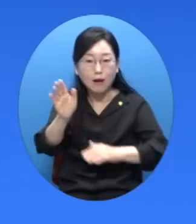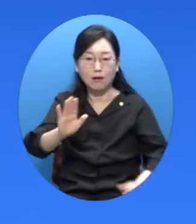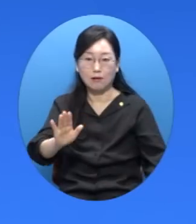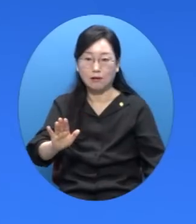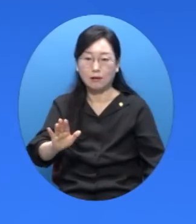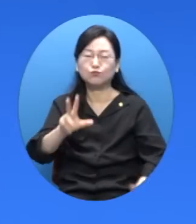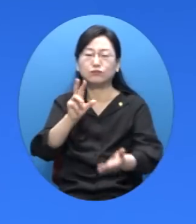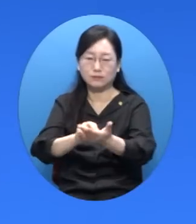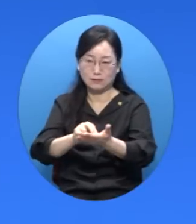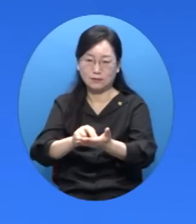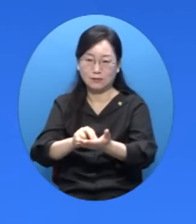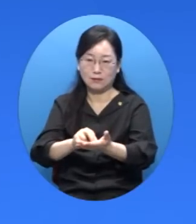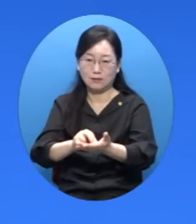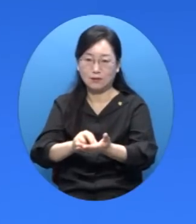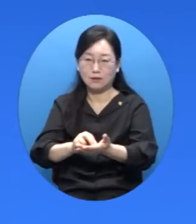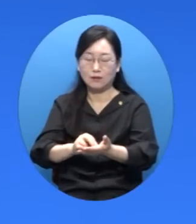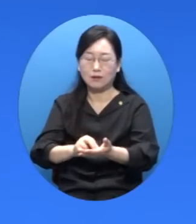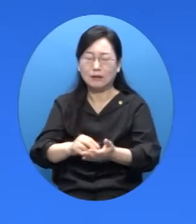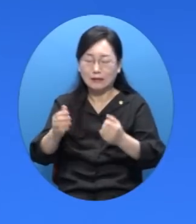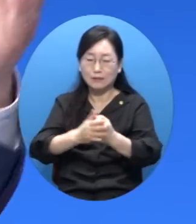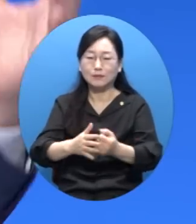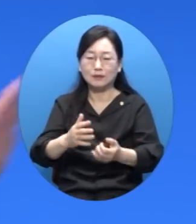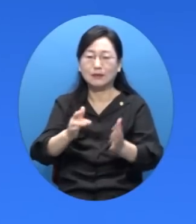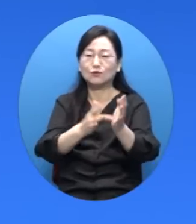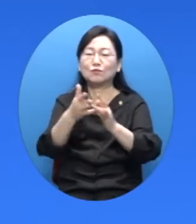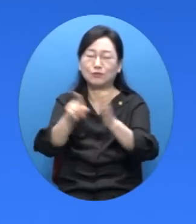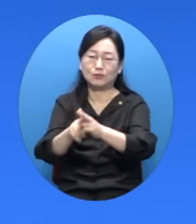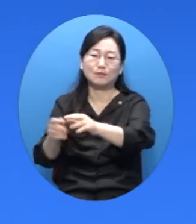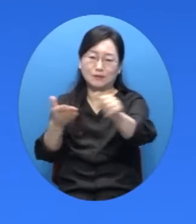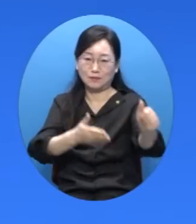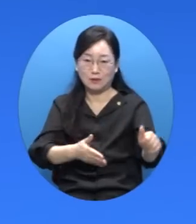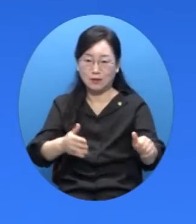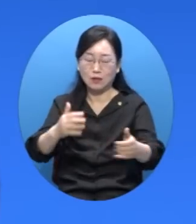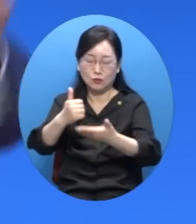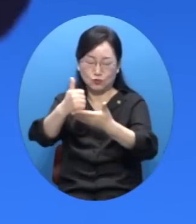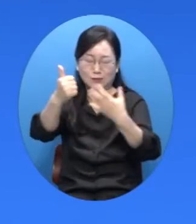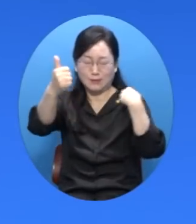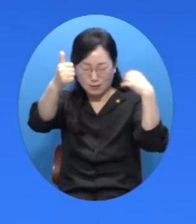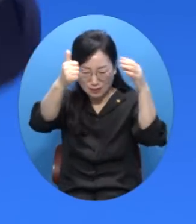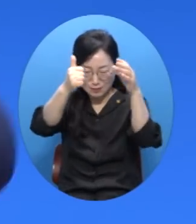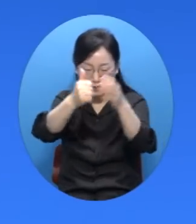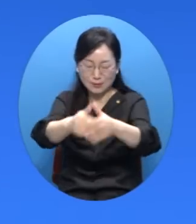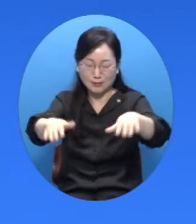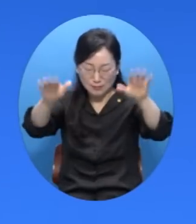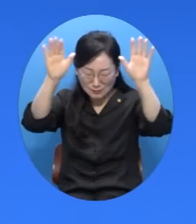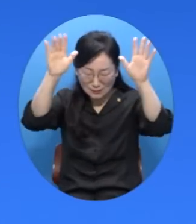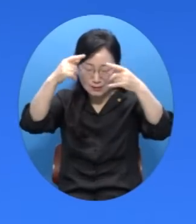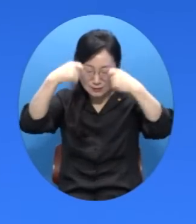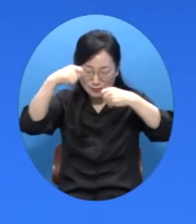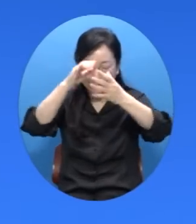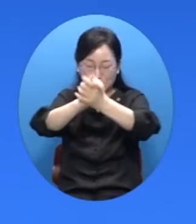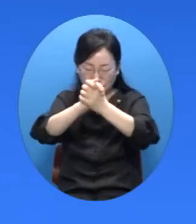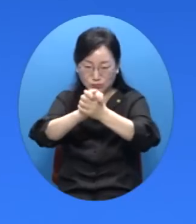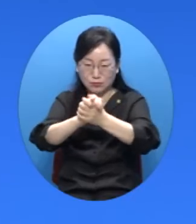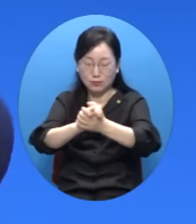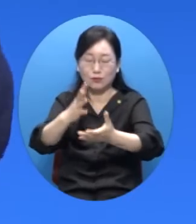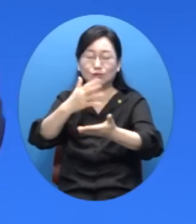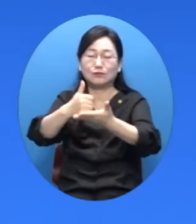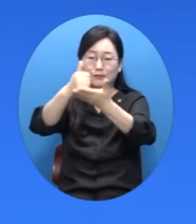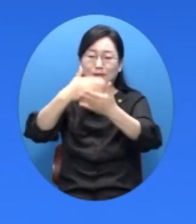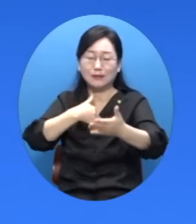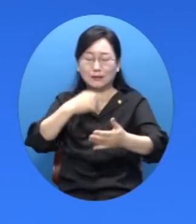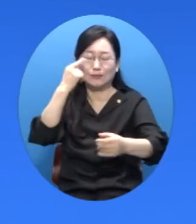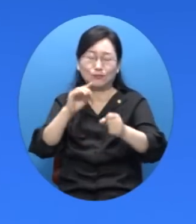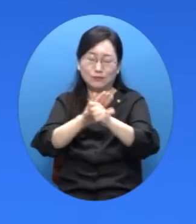합니다. 그래서 우리는 주 앞에 나와야 됩니다. 모든 병에 치료되는 주 앞에 나와서 우리가 두 손 들고 눈물로 기도해야 됩니다. 주님